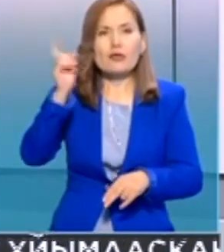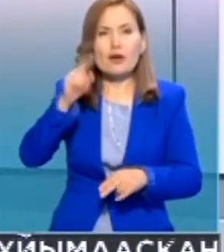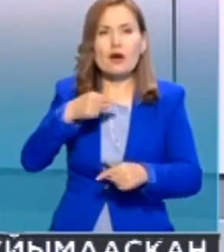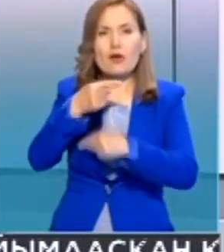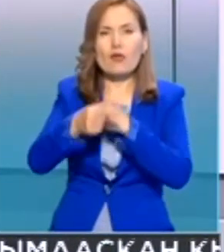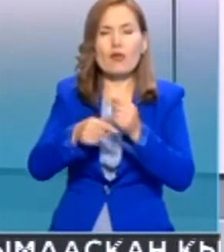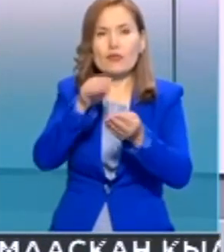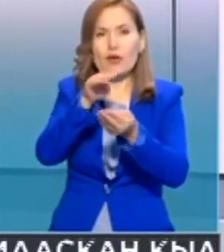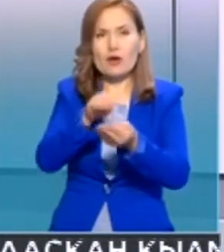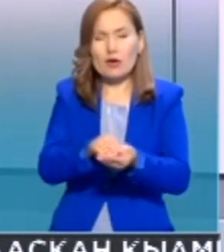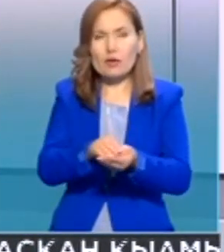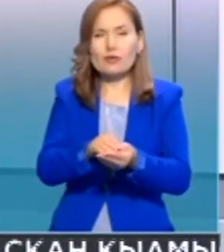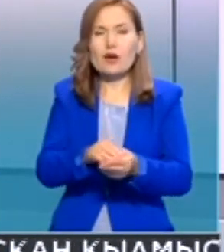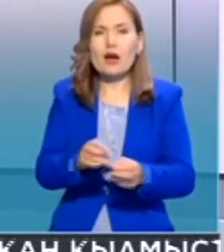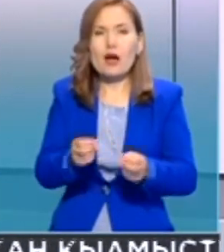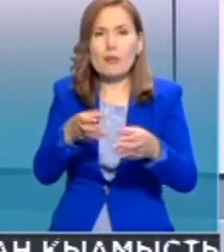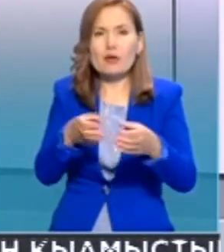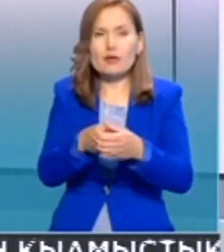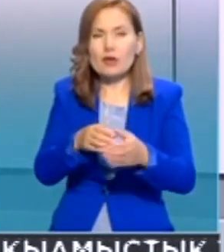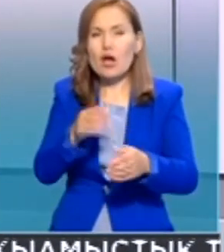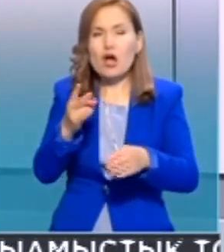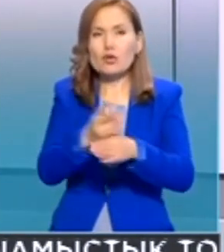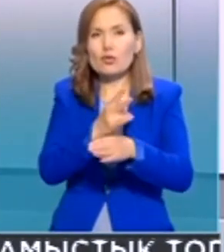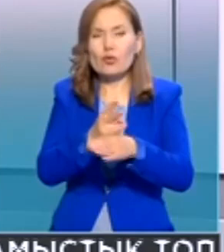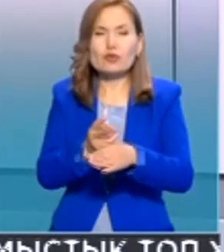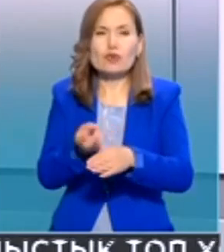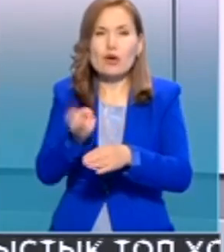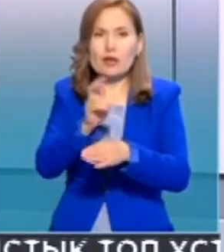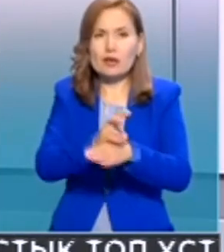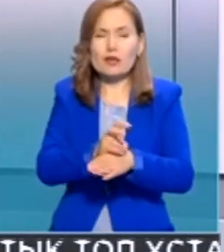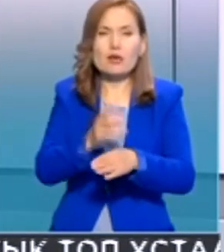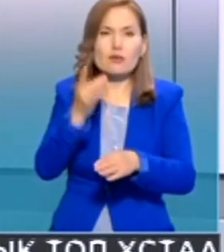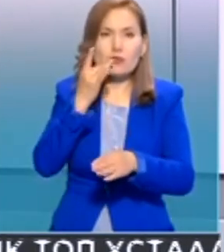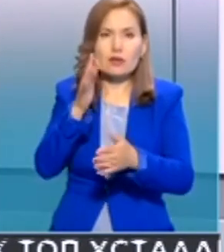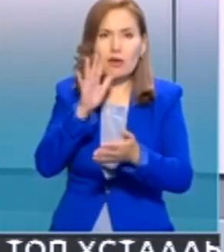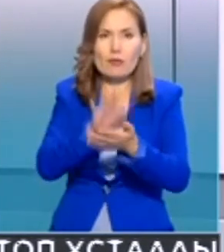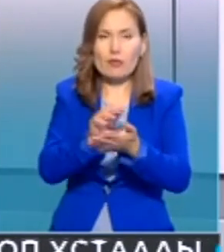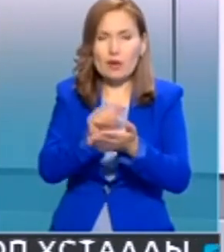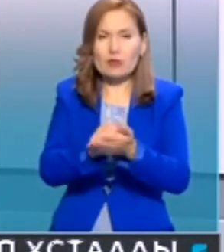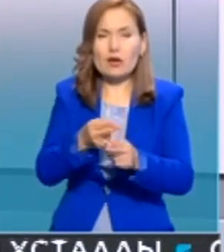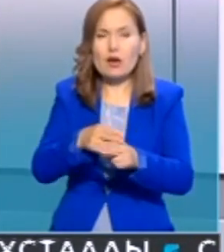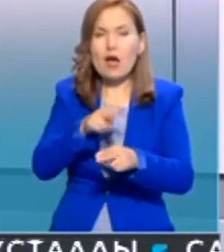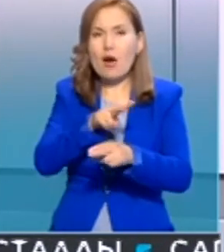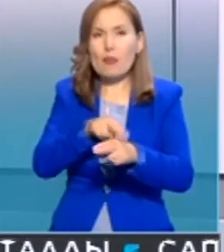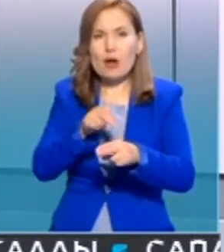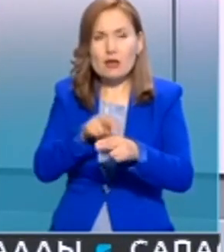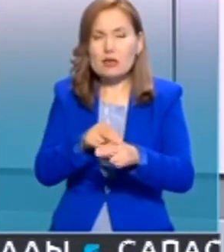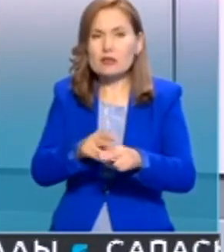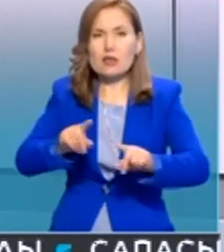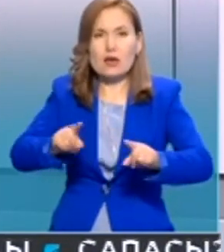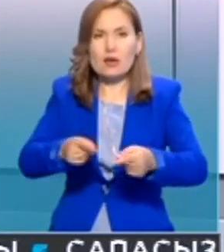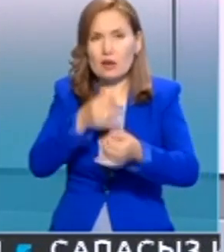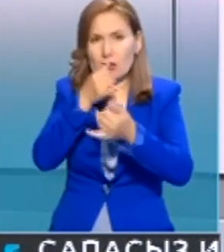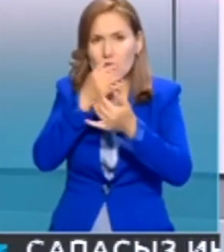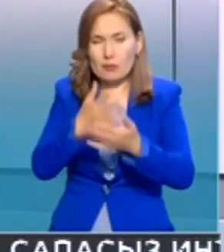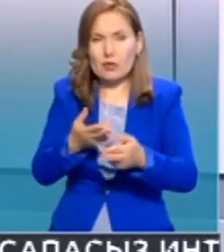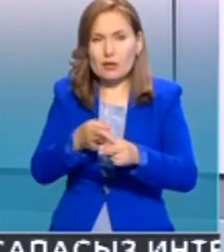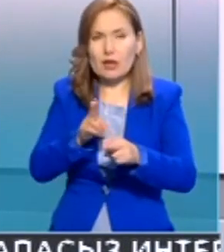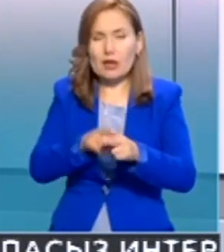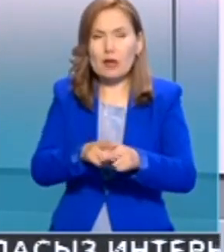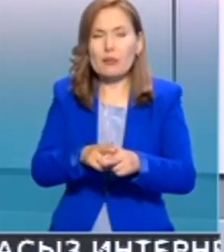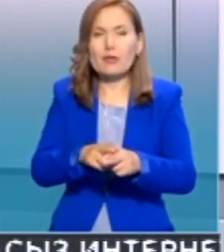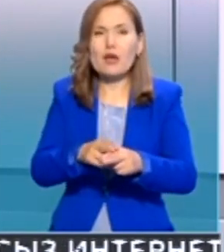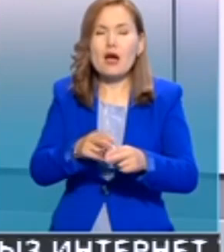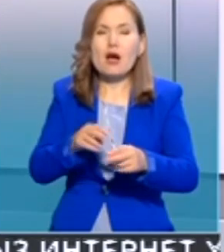бүлдіретіндерге полиция да тосқауыл емес. Өйткені осыған дейін жергілікті тұрғындар құқық қорғаушыларға бірнеше рет жүгінген. Қаскөйлер қазып кеткен